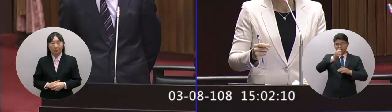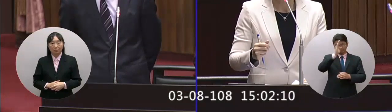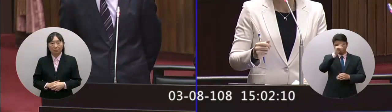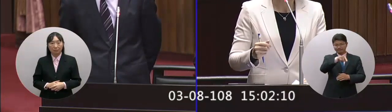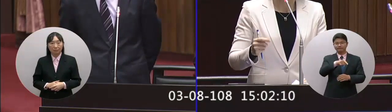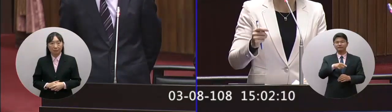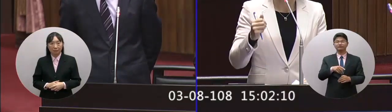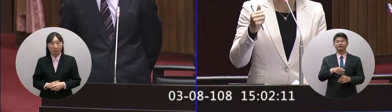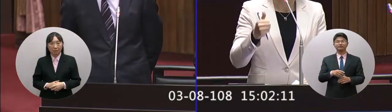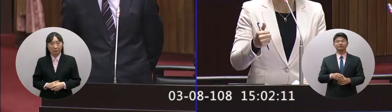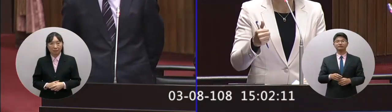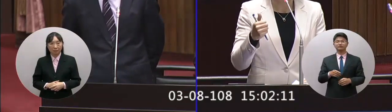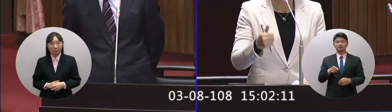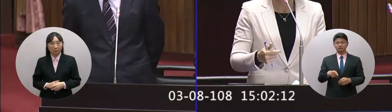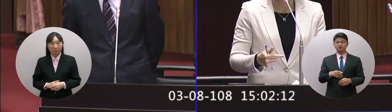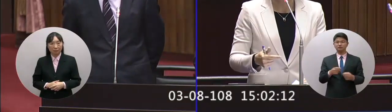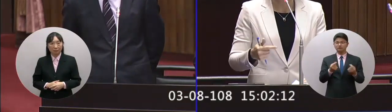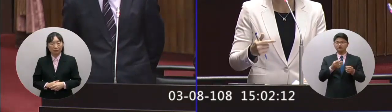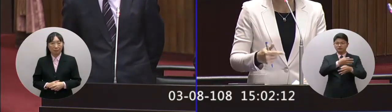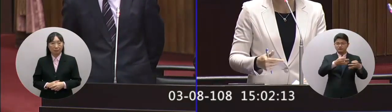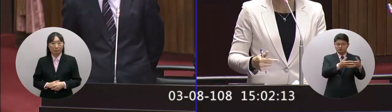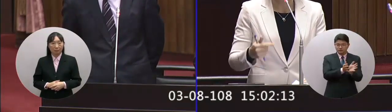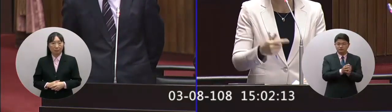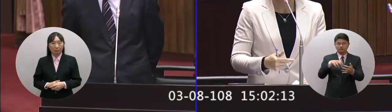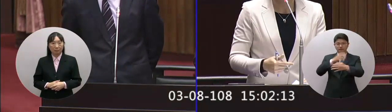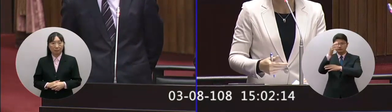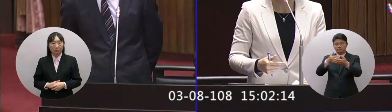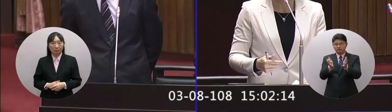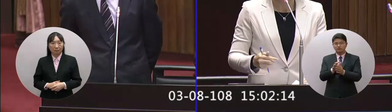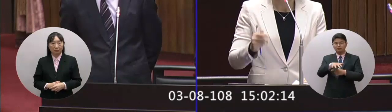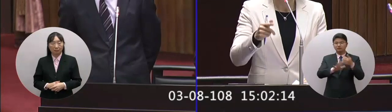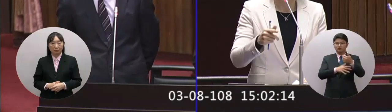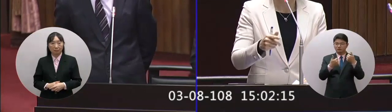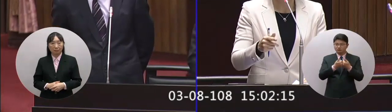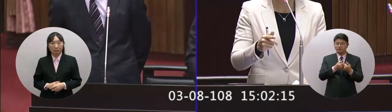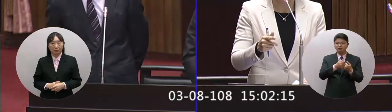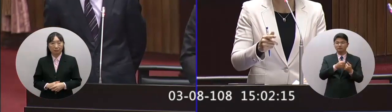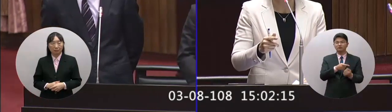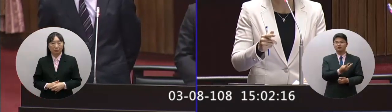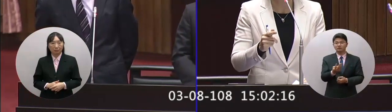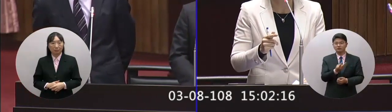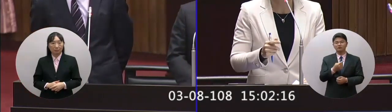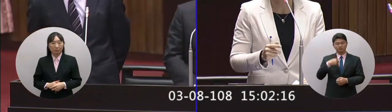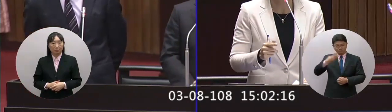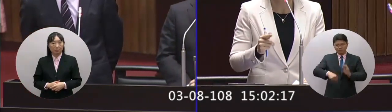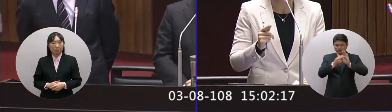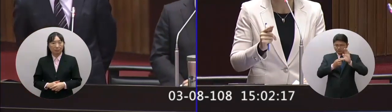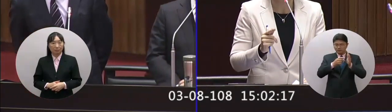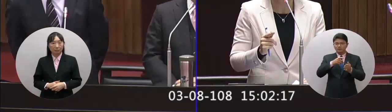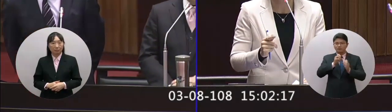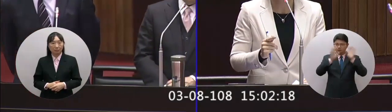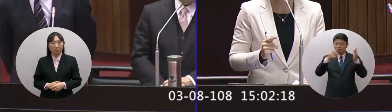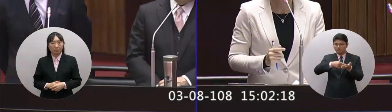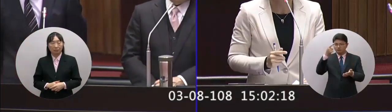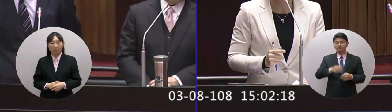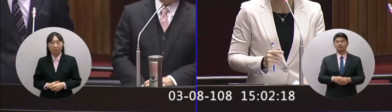是。咱的这个无论是经济部也好，内政部也好，还是农委会哈，我再重申一次，就是有关这个